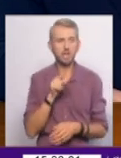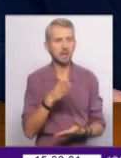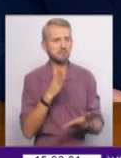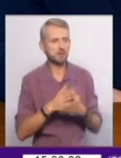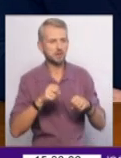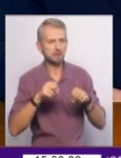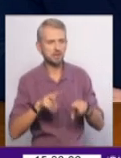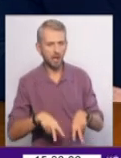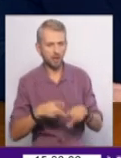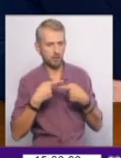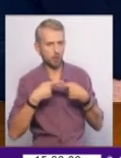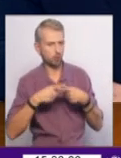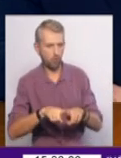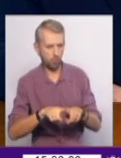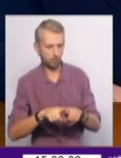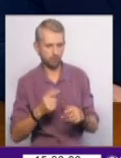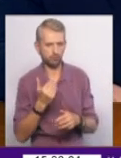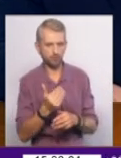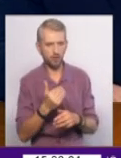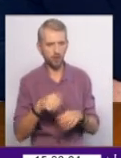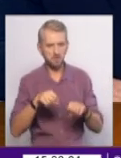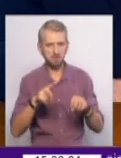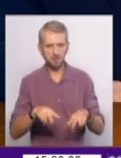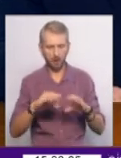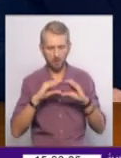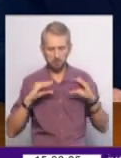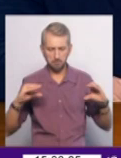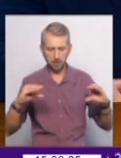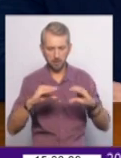спеціальна безшумна технологія, це плити, які укладаються, ну,